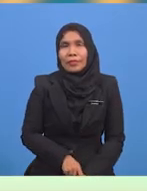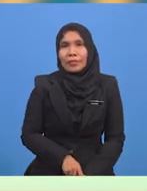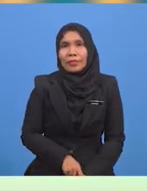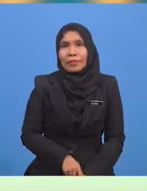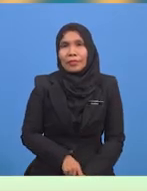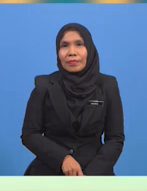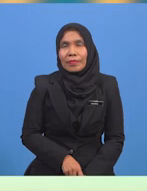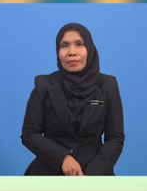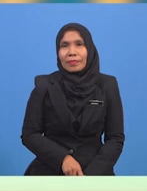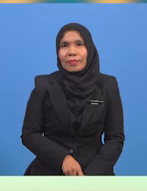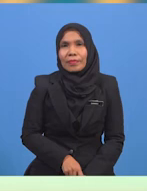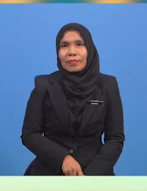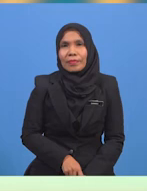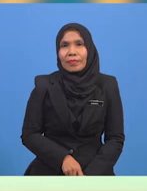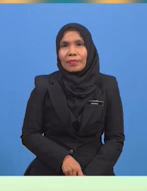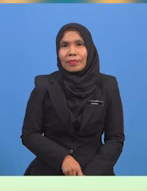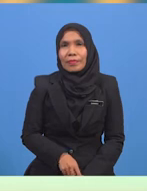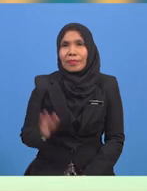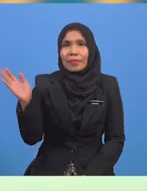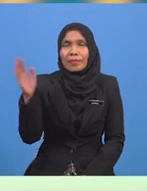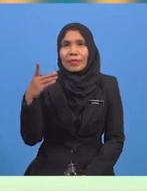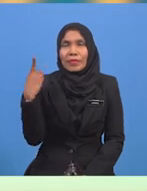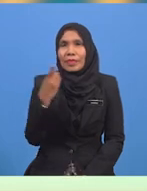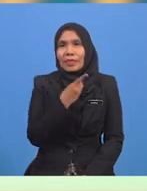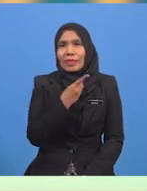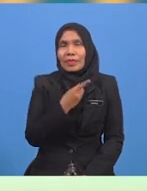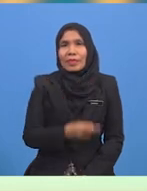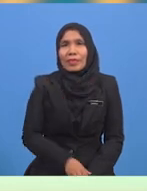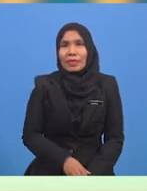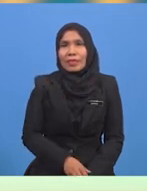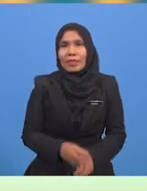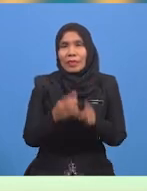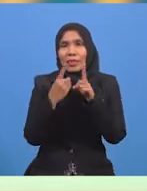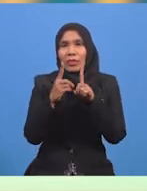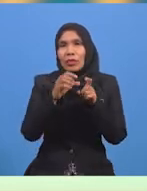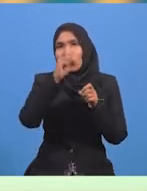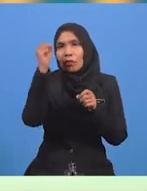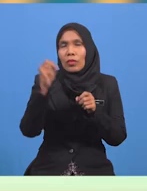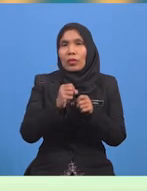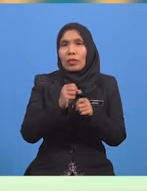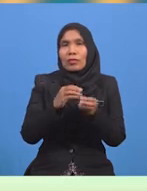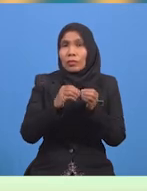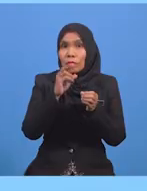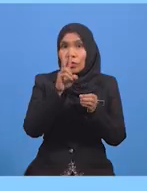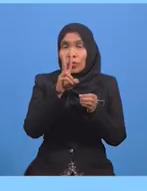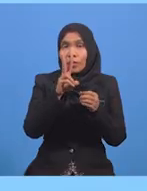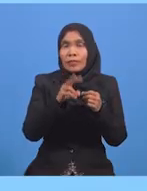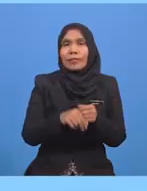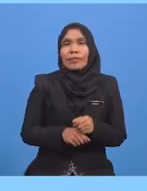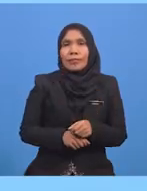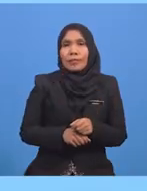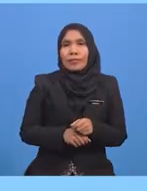jawapan yang betul. Mari kita cuba menjawab soalan yang kedua pula. Sekali